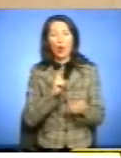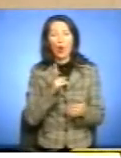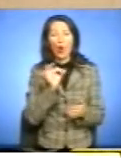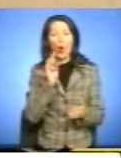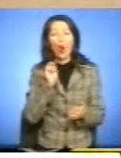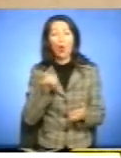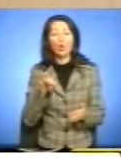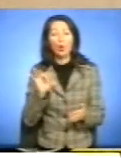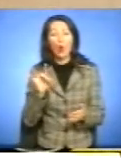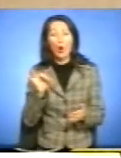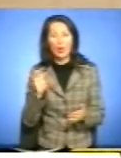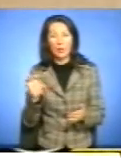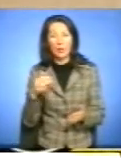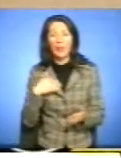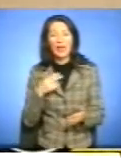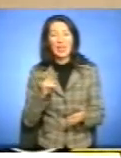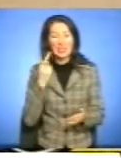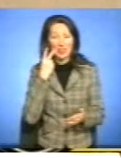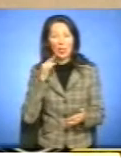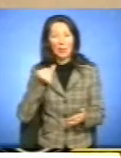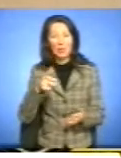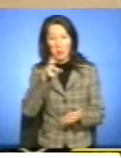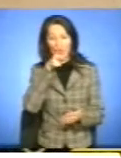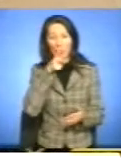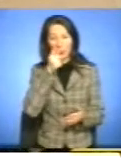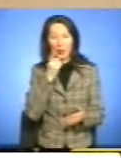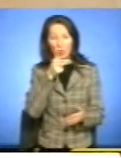після першого кварталу будемо